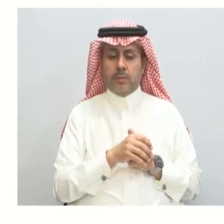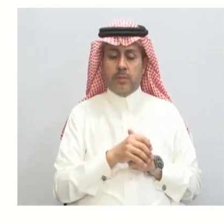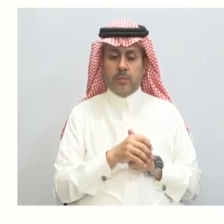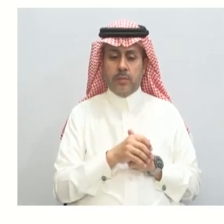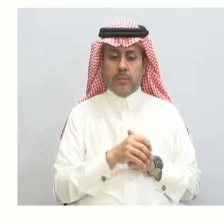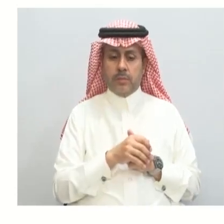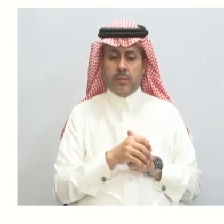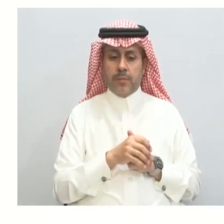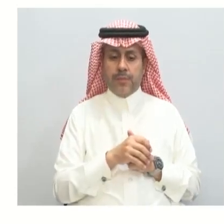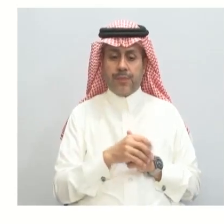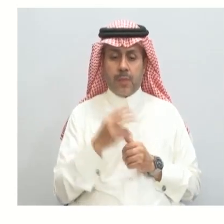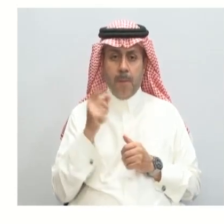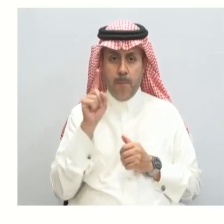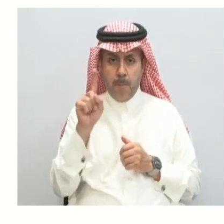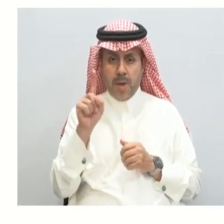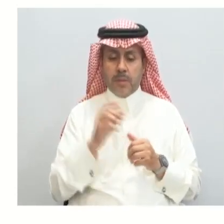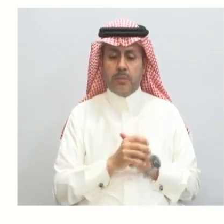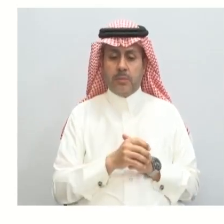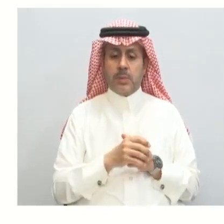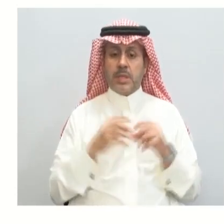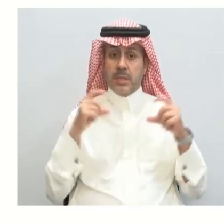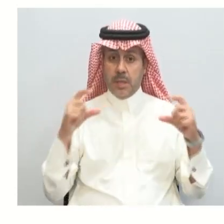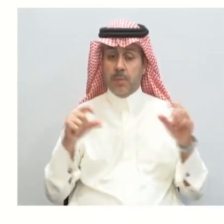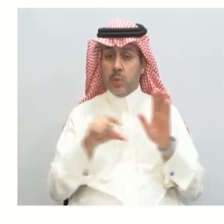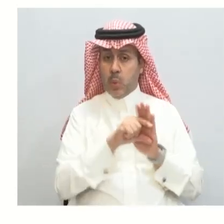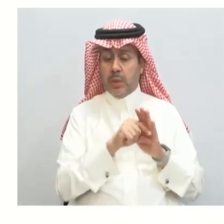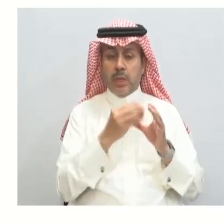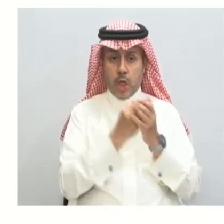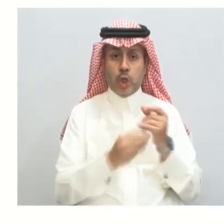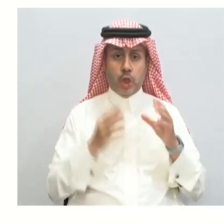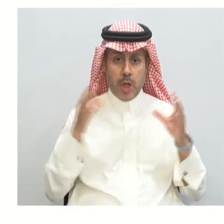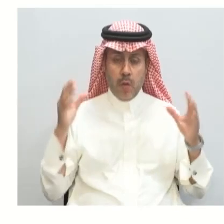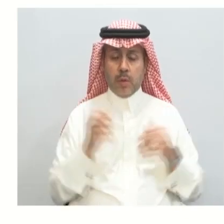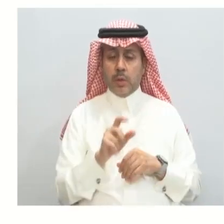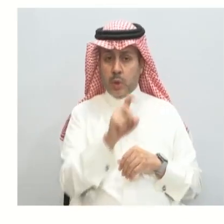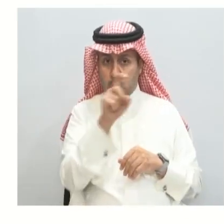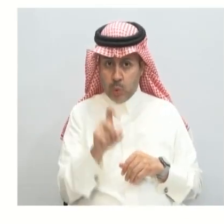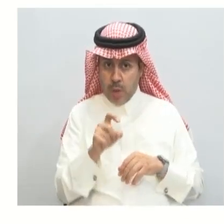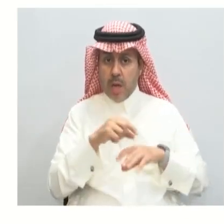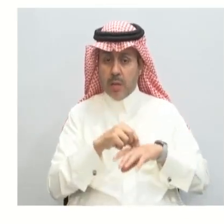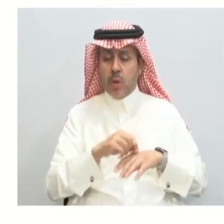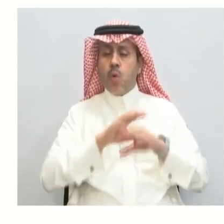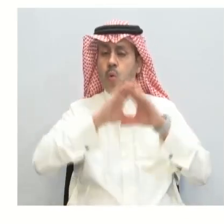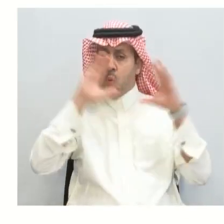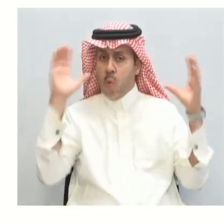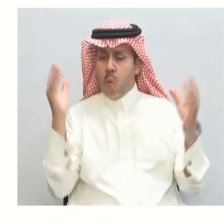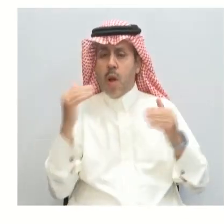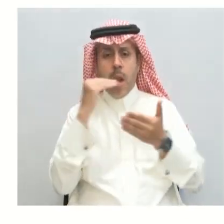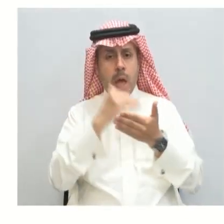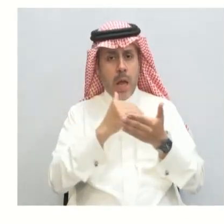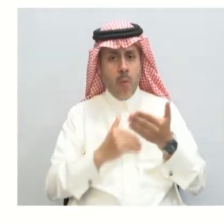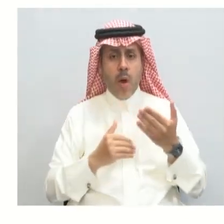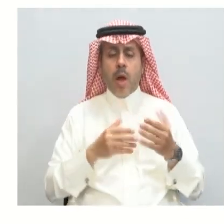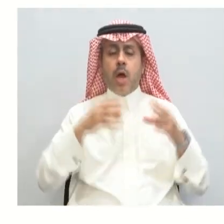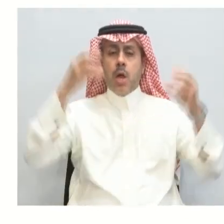القيامه العباره الثانيه استدل من سوره التكاثر على يسال الناس عن كل انواع النعيم يوم